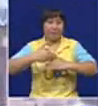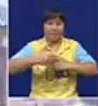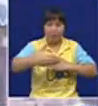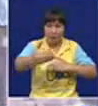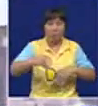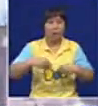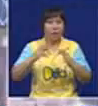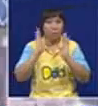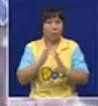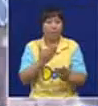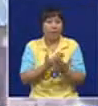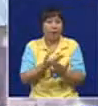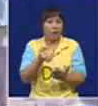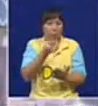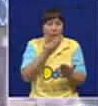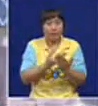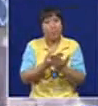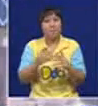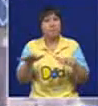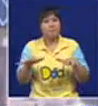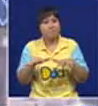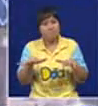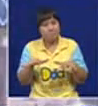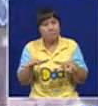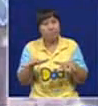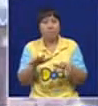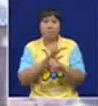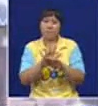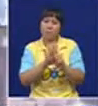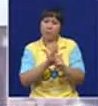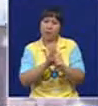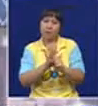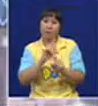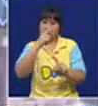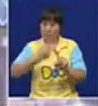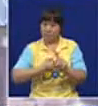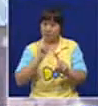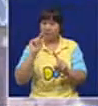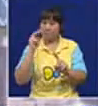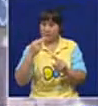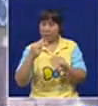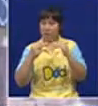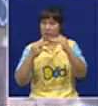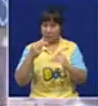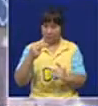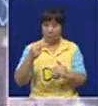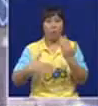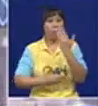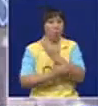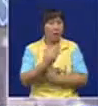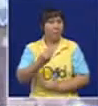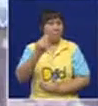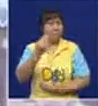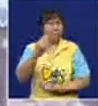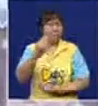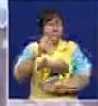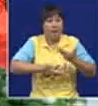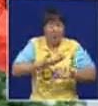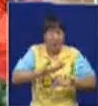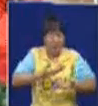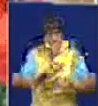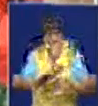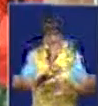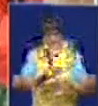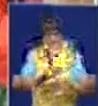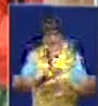ที่จะให้คนที่มีรายได้น้อยหรือว่าคนที่มีรายได้ไม่เกิน10,000 บาทต่อเดือนมีโอกาสที่จะมีที่อยู่อาศัยเป็นของตัวเองให้มาก